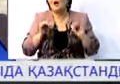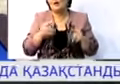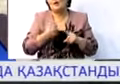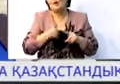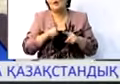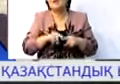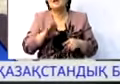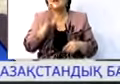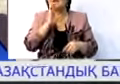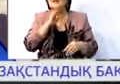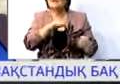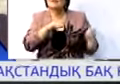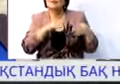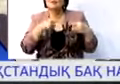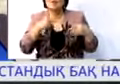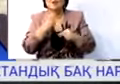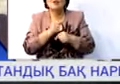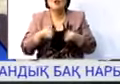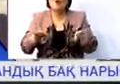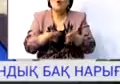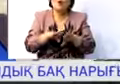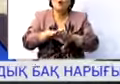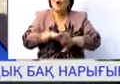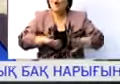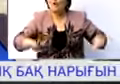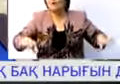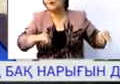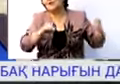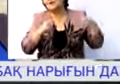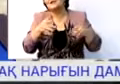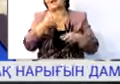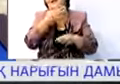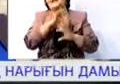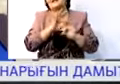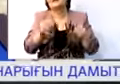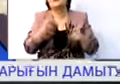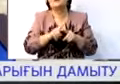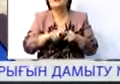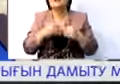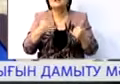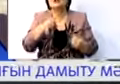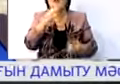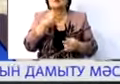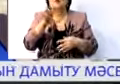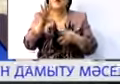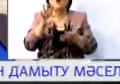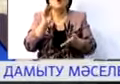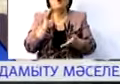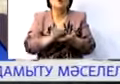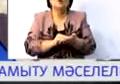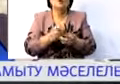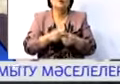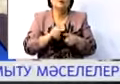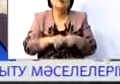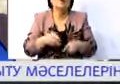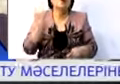қыз жасауларымен айналысып жатырмын. Оның ішінде құрақ көрпе, ою көрпелер, мында керемет осындай жаңа заманның үлгіде осындай болып,